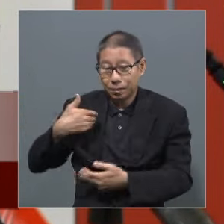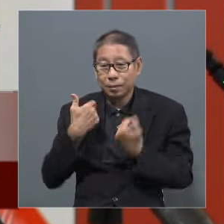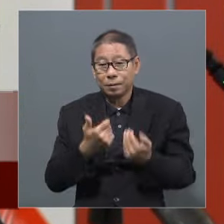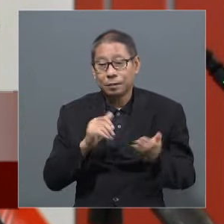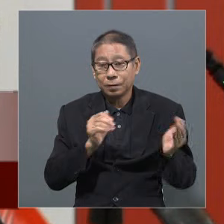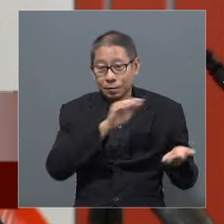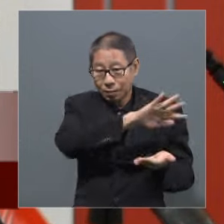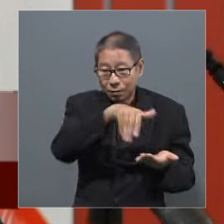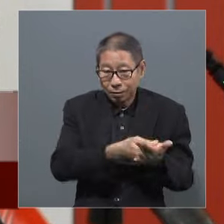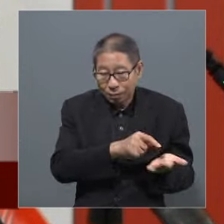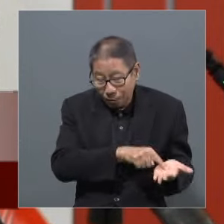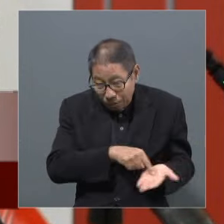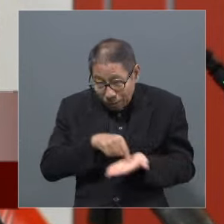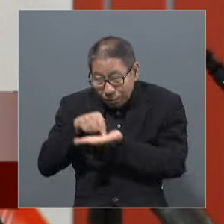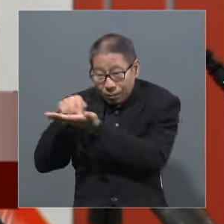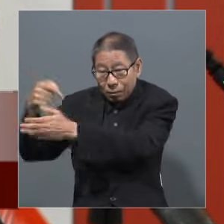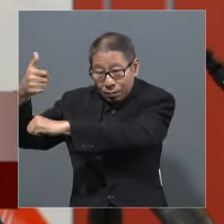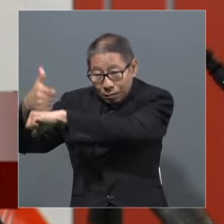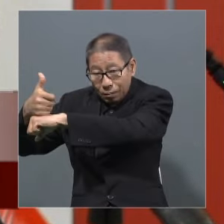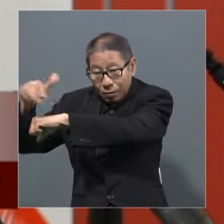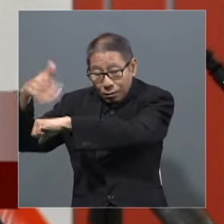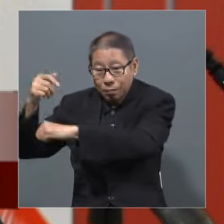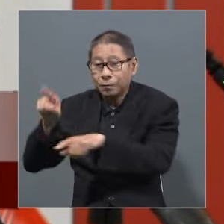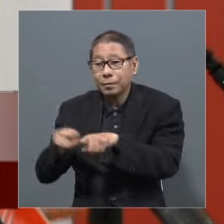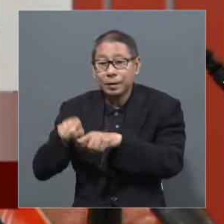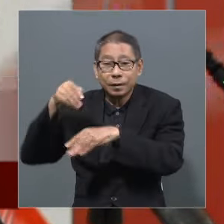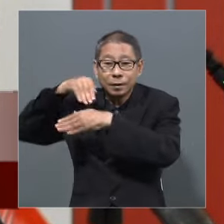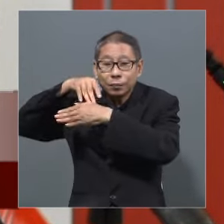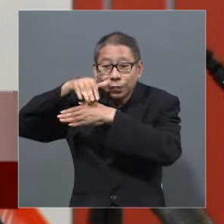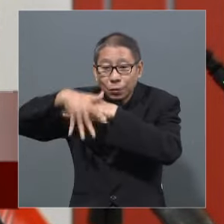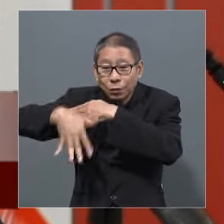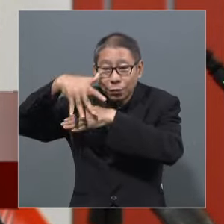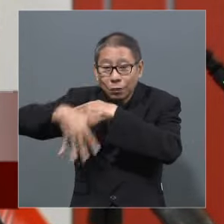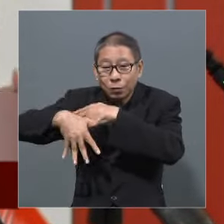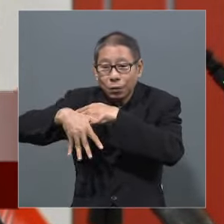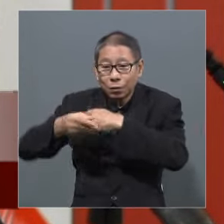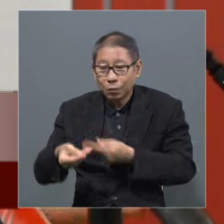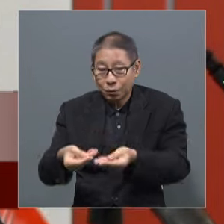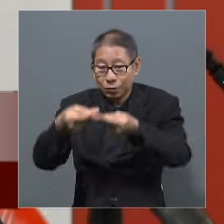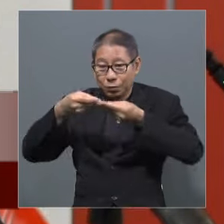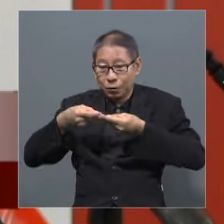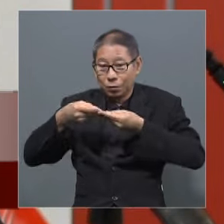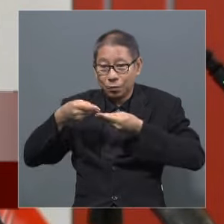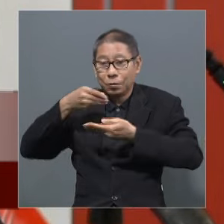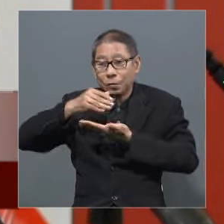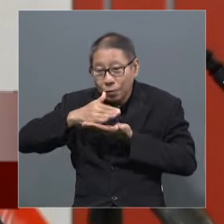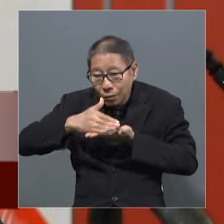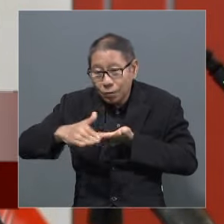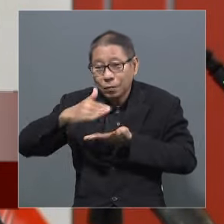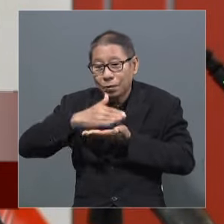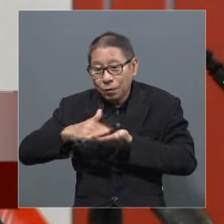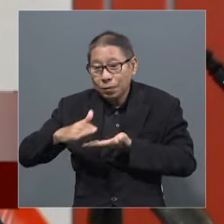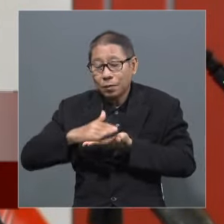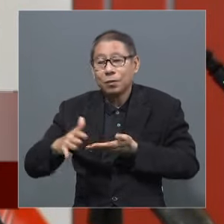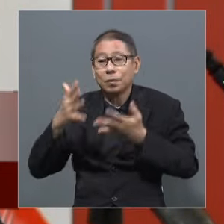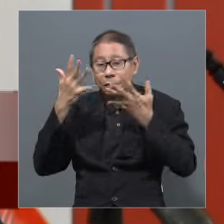ทั้งหมดเนี่ยไปให้หัวก่อนนะเาใช้ระบบแบบน้ำตกก็คือว่าส่งข้างบนก่อนและข้างล่างได้เท่าไหร่แล้วแต่ความปราณี